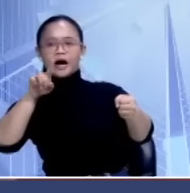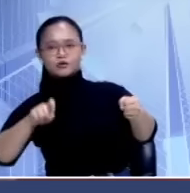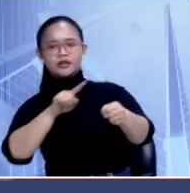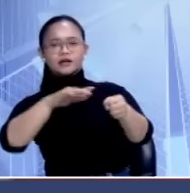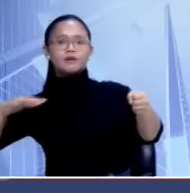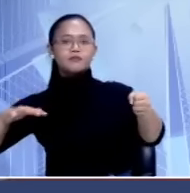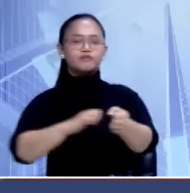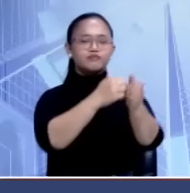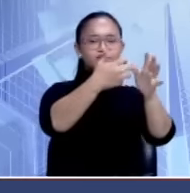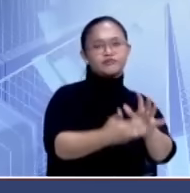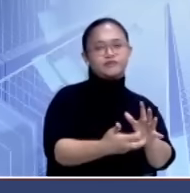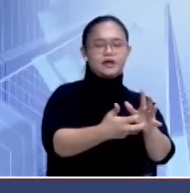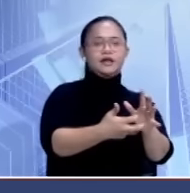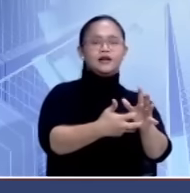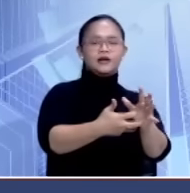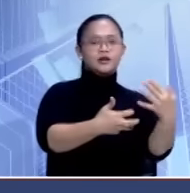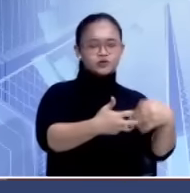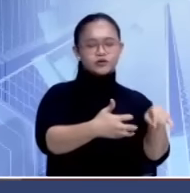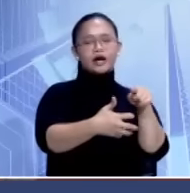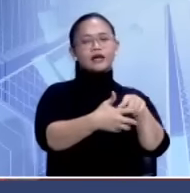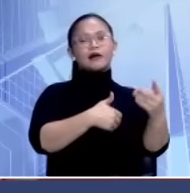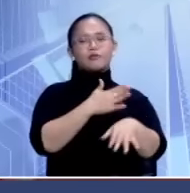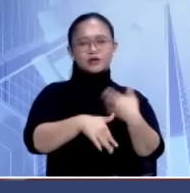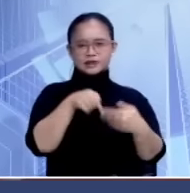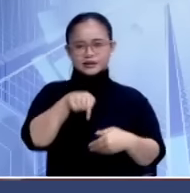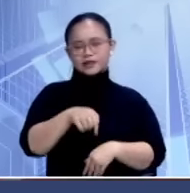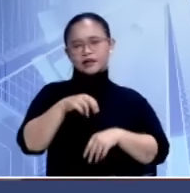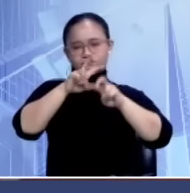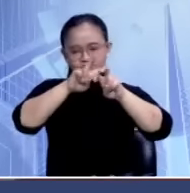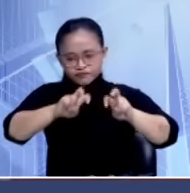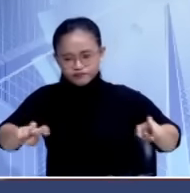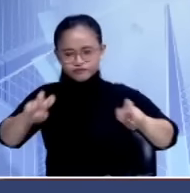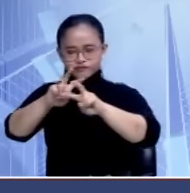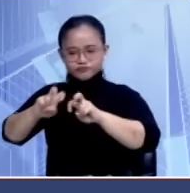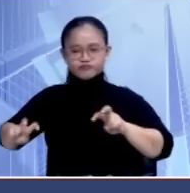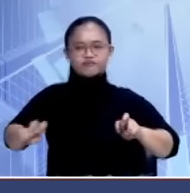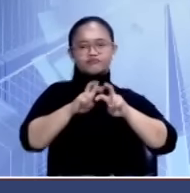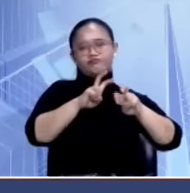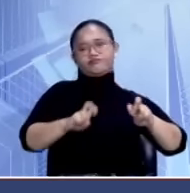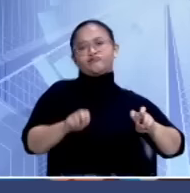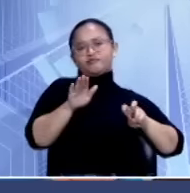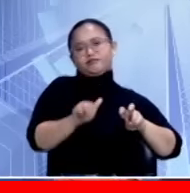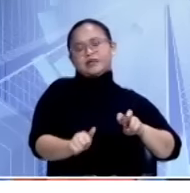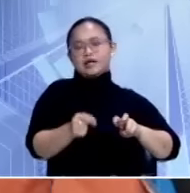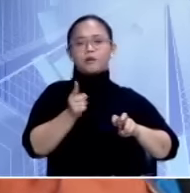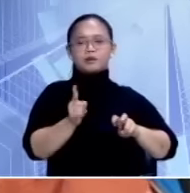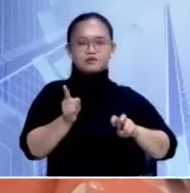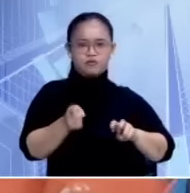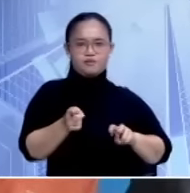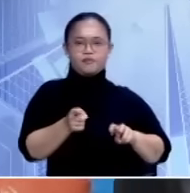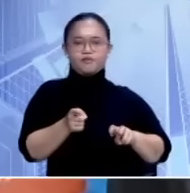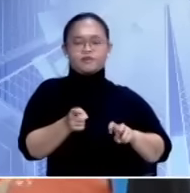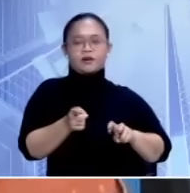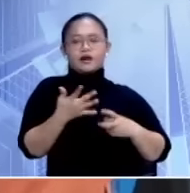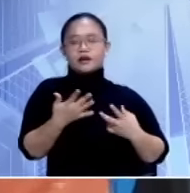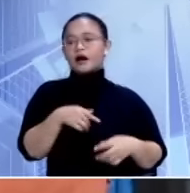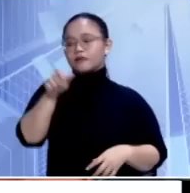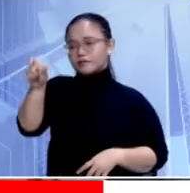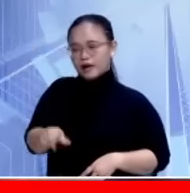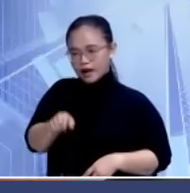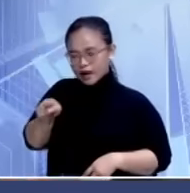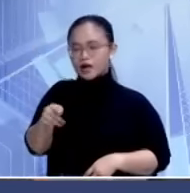kemudian masih dalam penyelidikan, untuk proses penanganan masih dalam proses penyelidikan. Sementara pengemudi